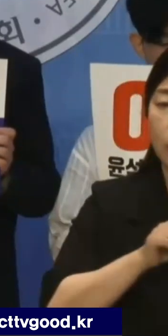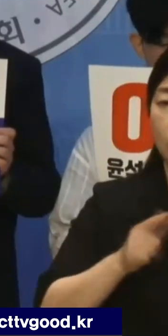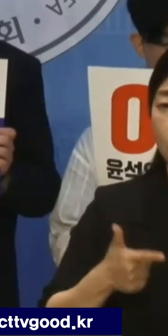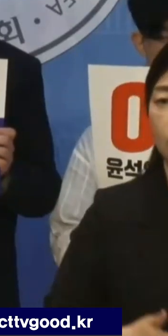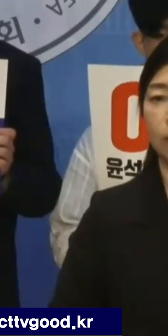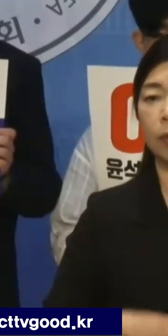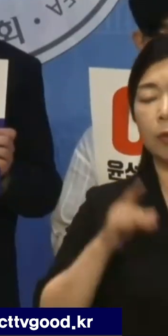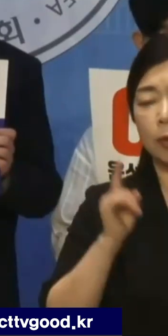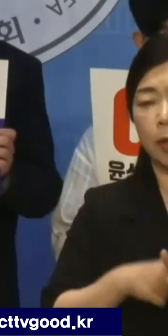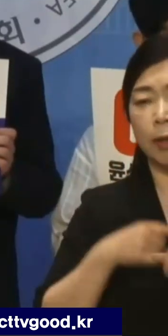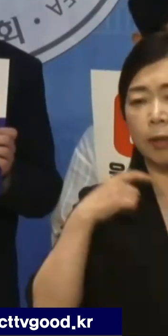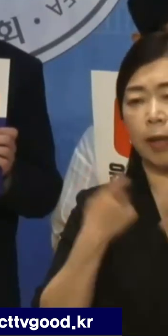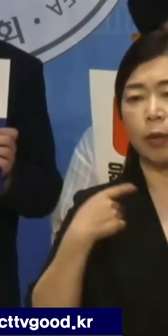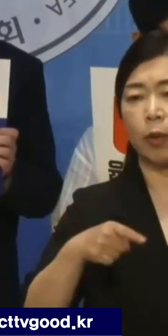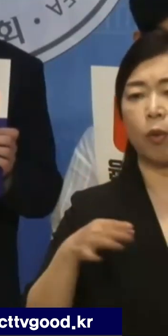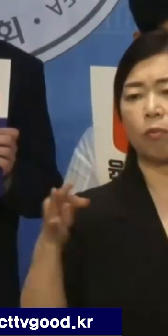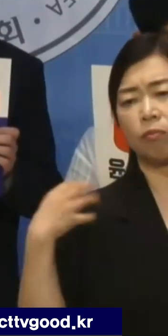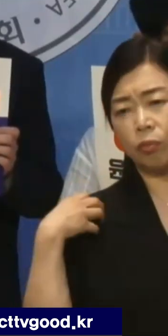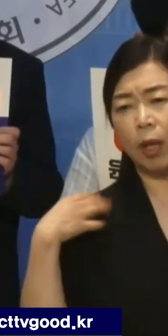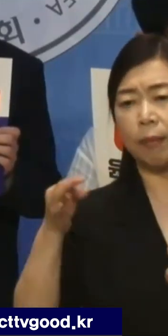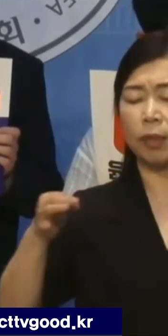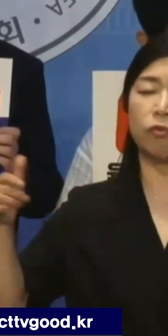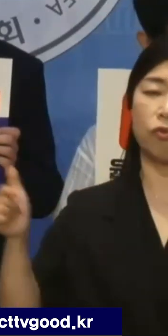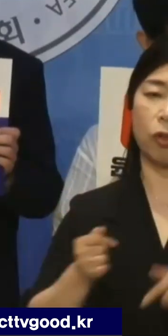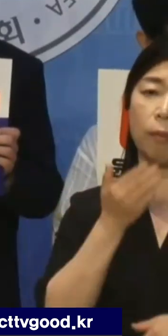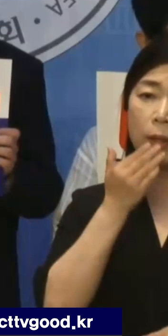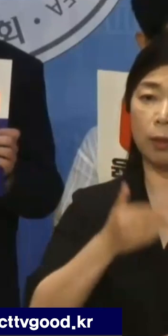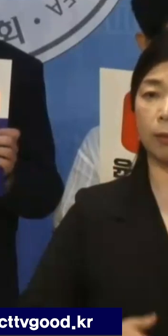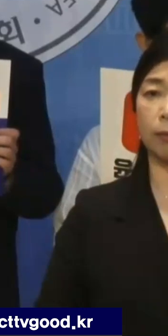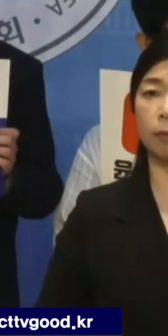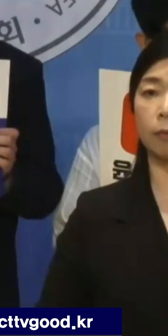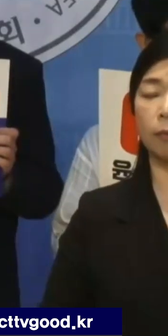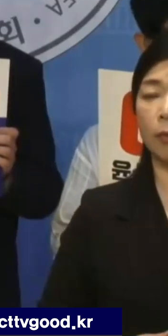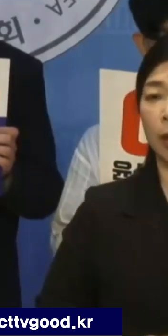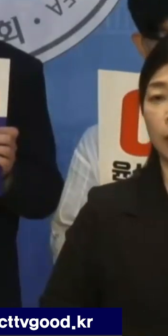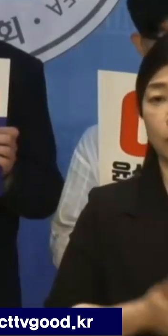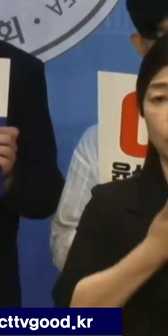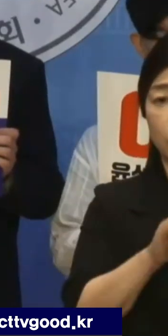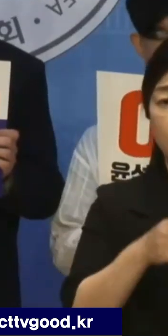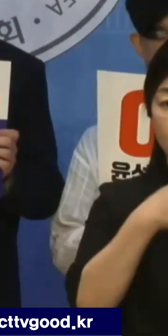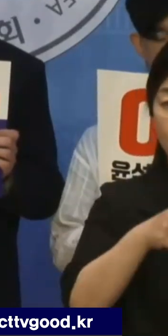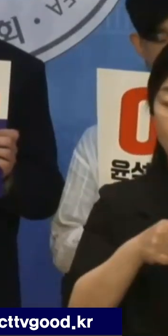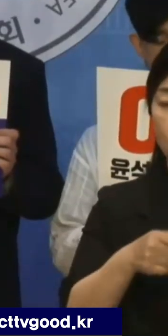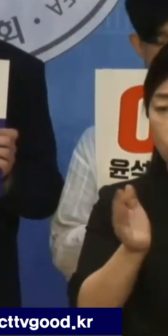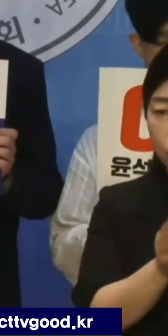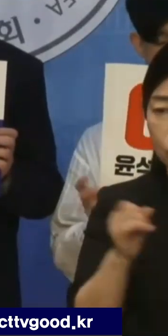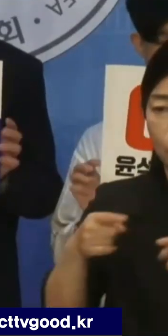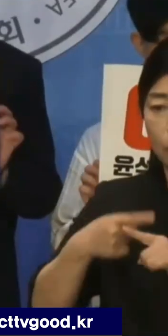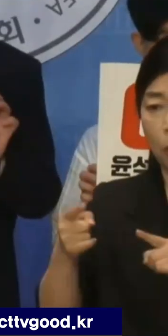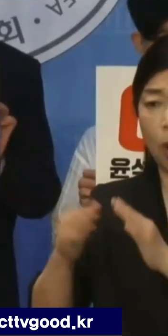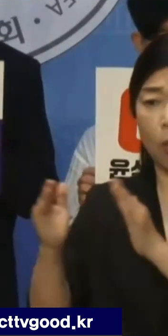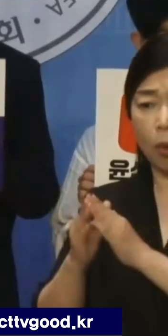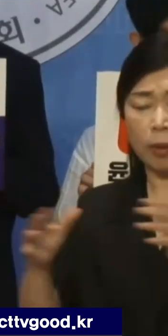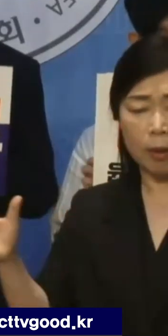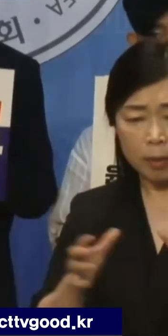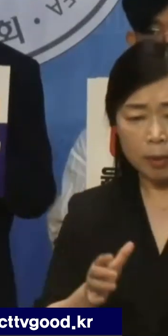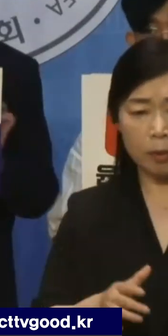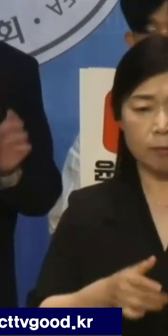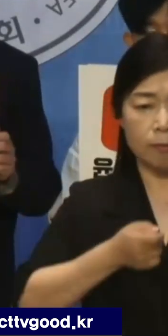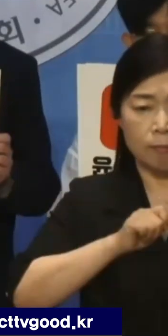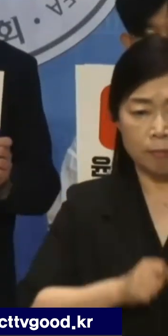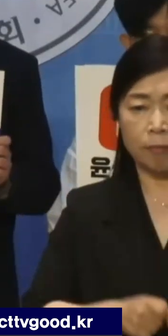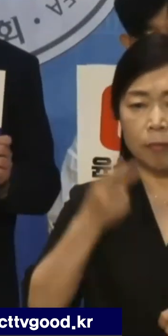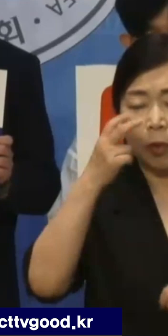경감될 것입니다. 대통령실과 교육부, 평가원을 비롯한 유관 부서와 면밀하게 검토해서